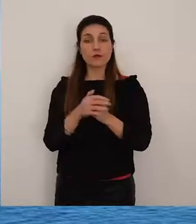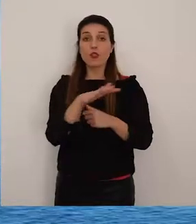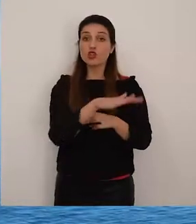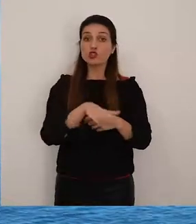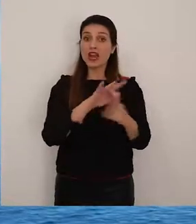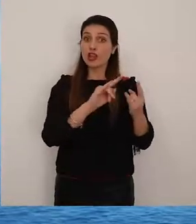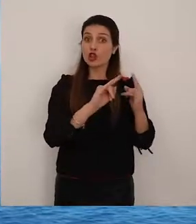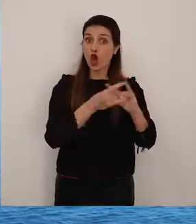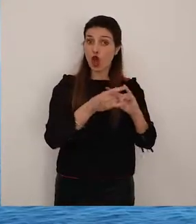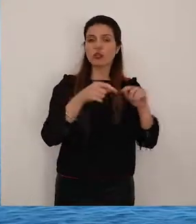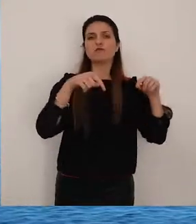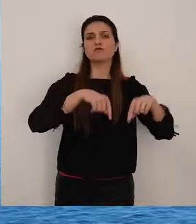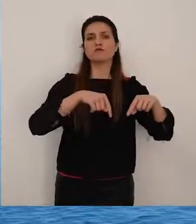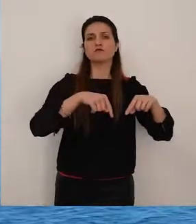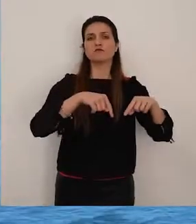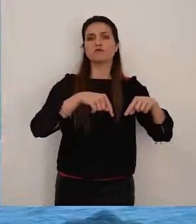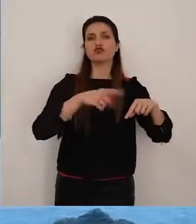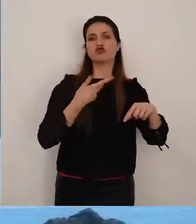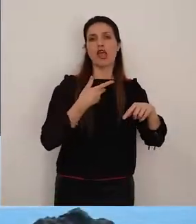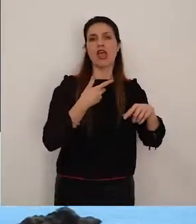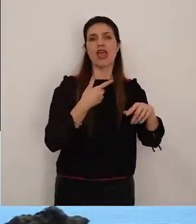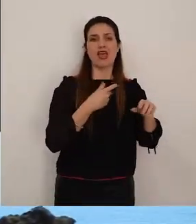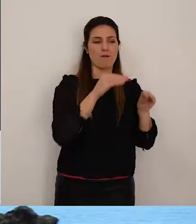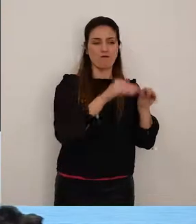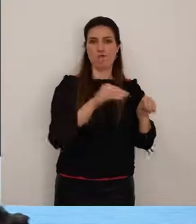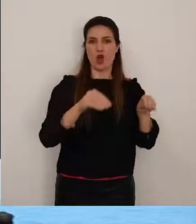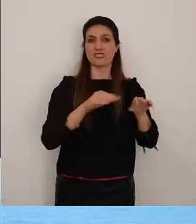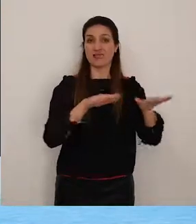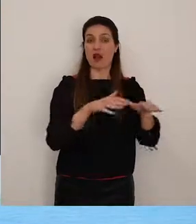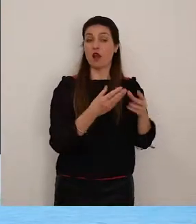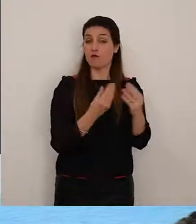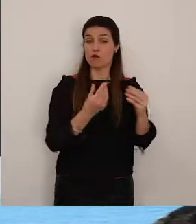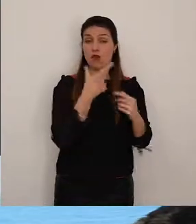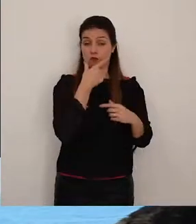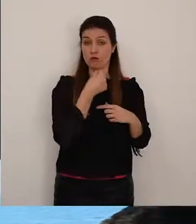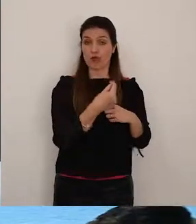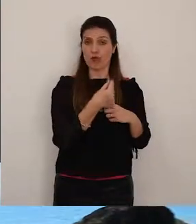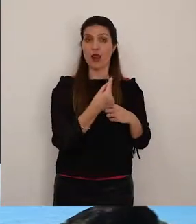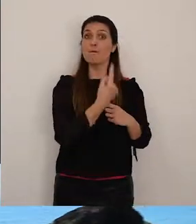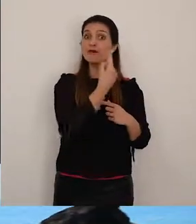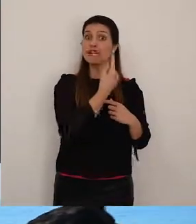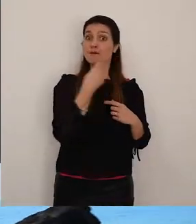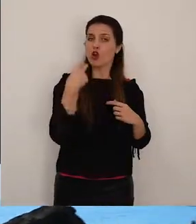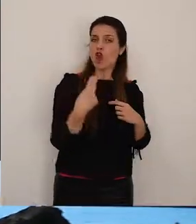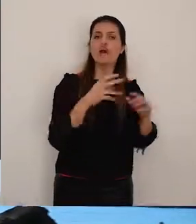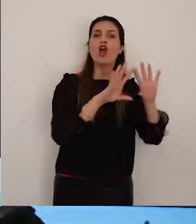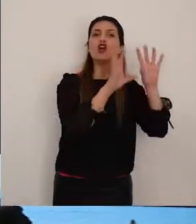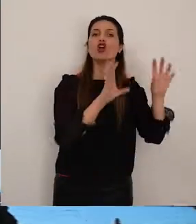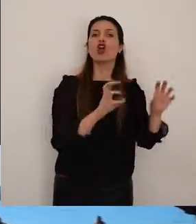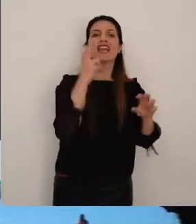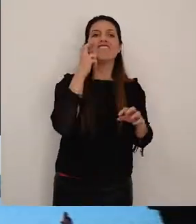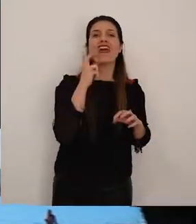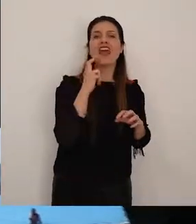Nella zona torre sono oggi presenti due località di mare molto attrattive. La prima è chiamata Grotta Verde per il